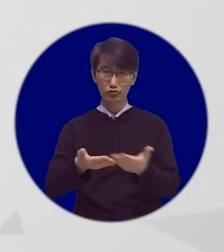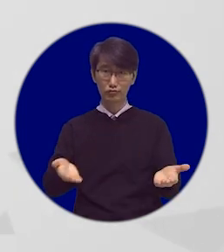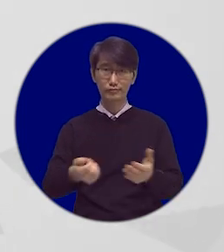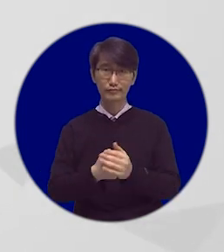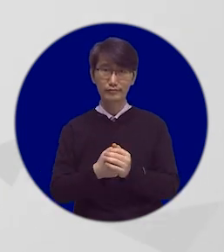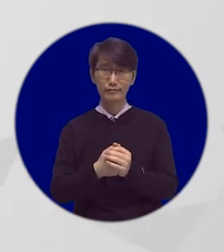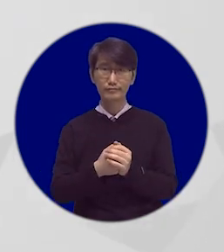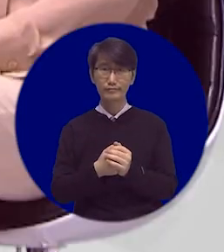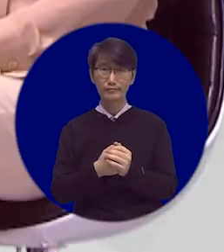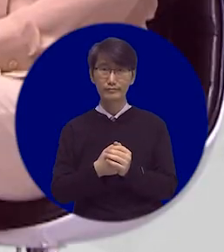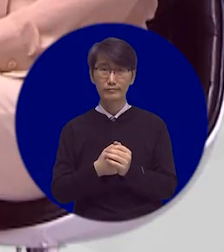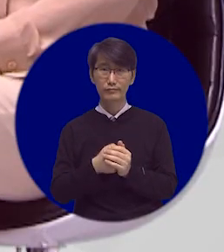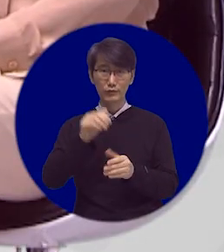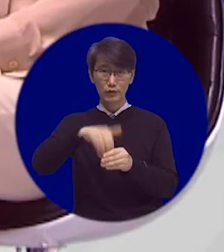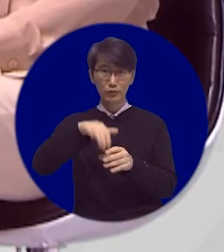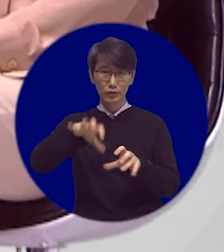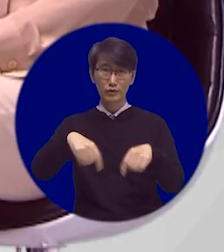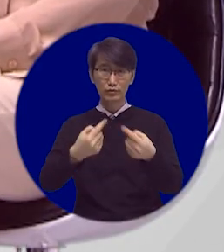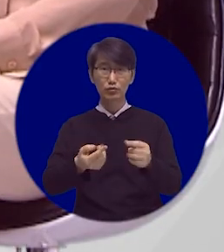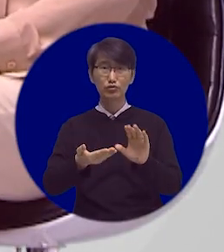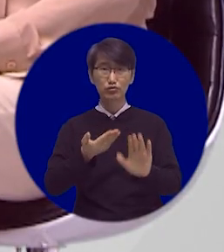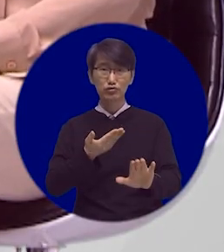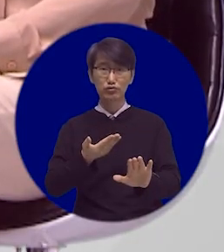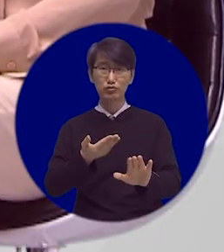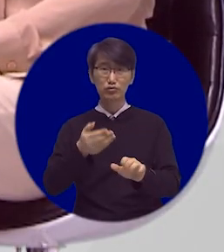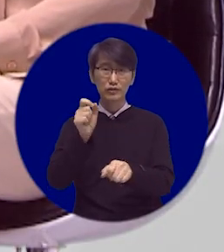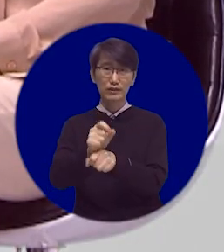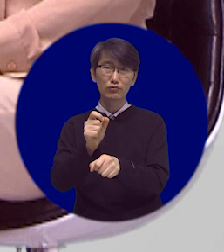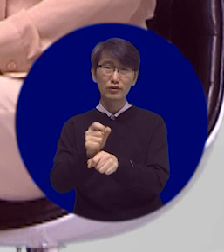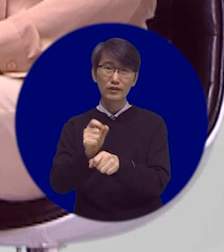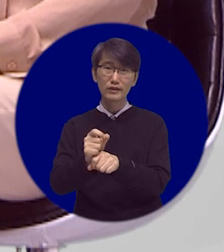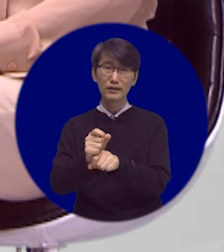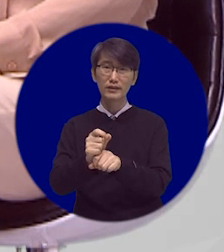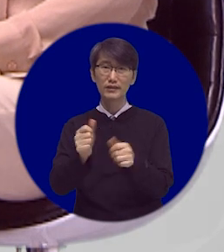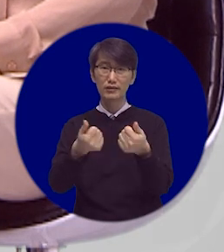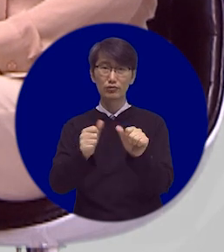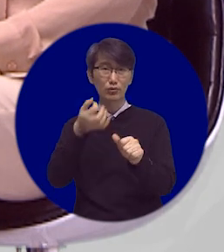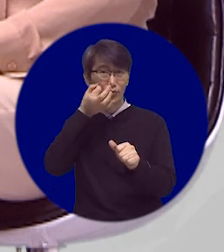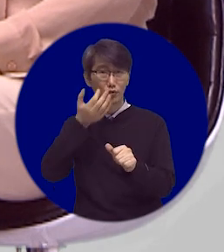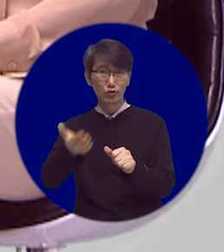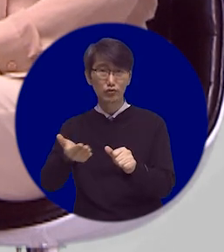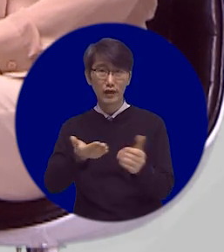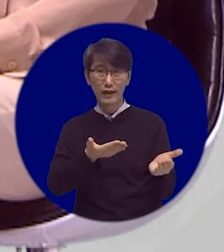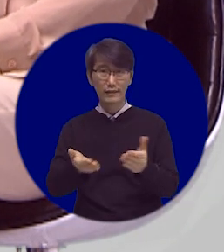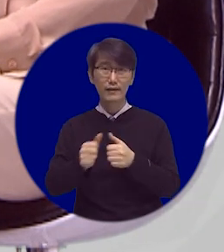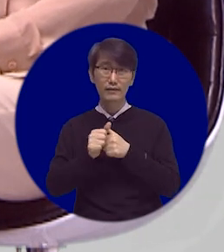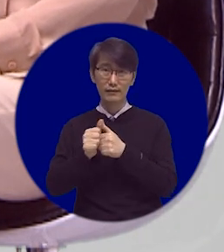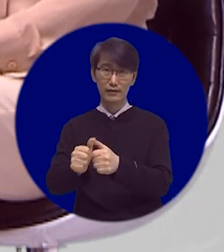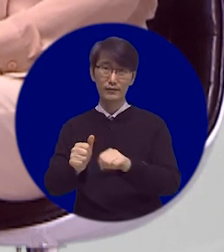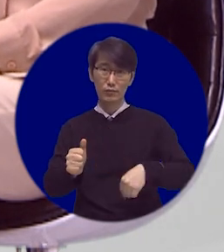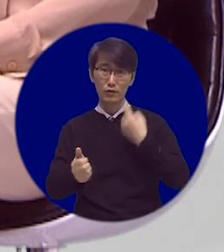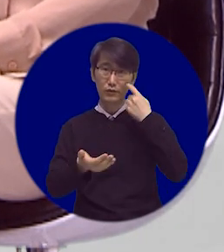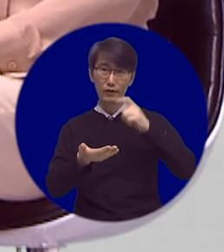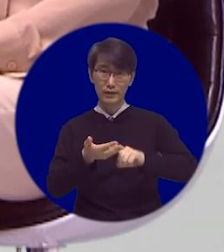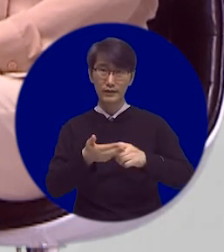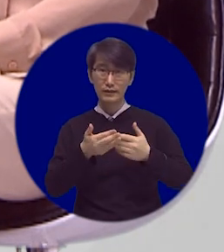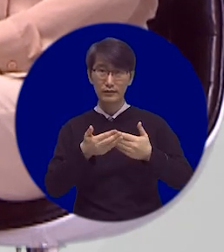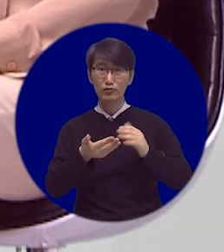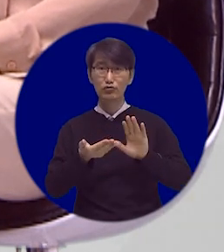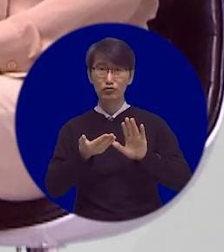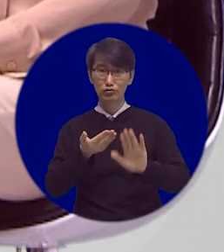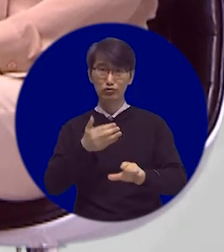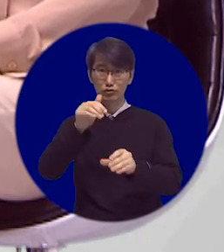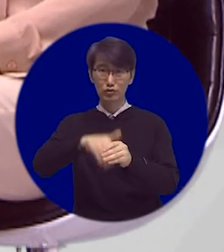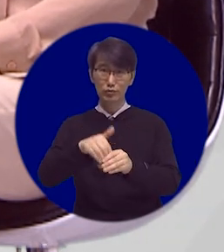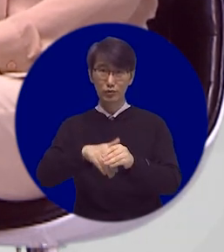받을 수 있습니다. 투표소 입장 후 투표사무원에게 신분증을 제시하고 안내에 따라 본인 확인 절차를